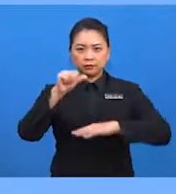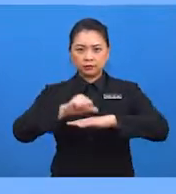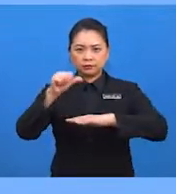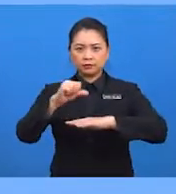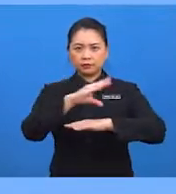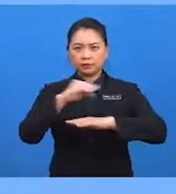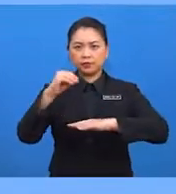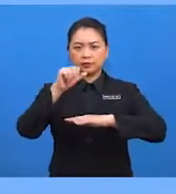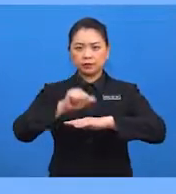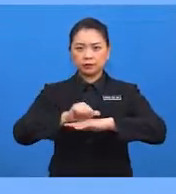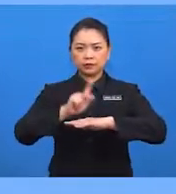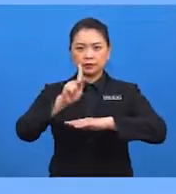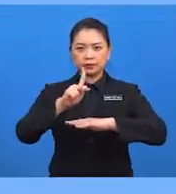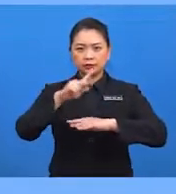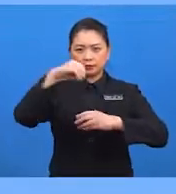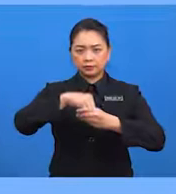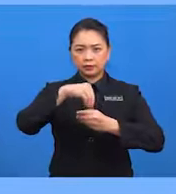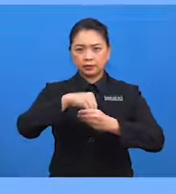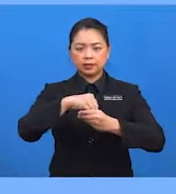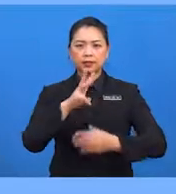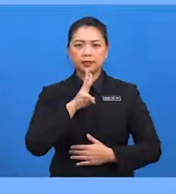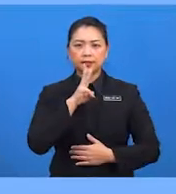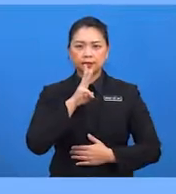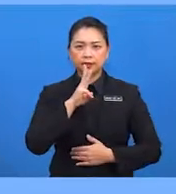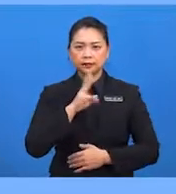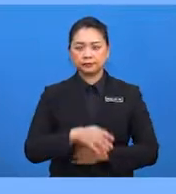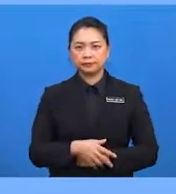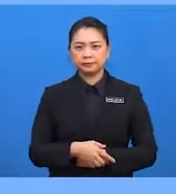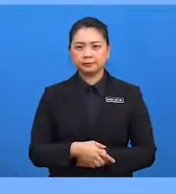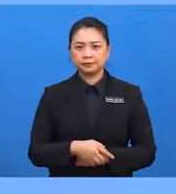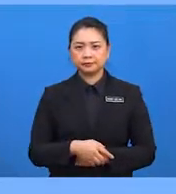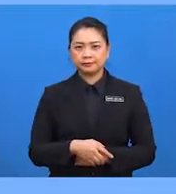pengayunan asid dan alkali di dalam air.